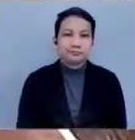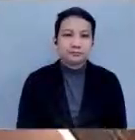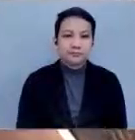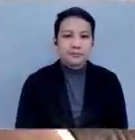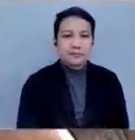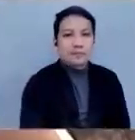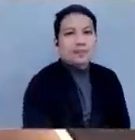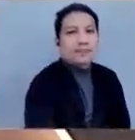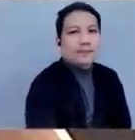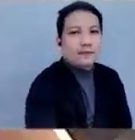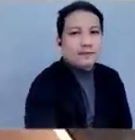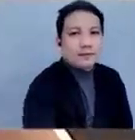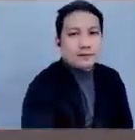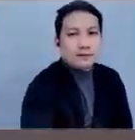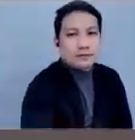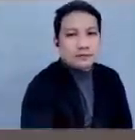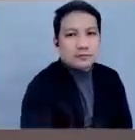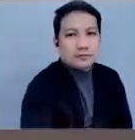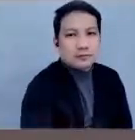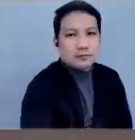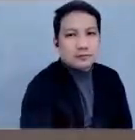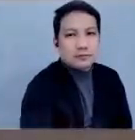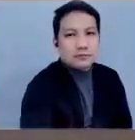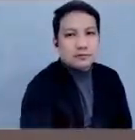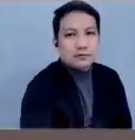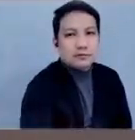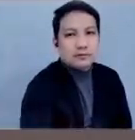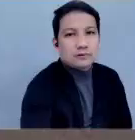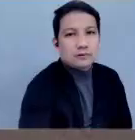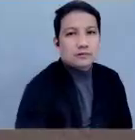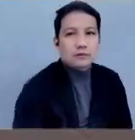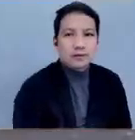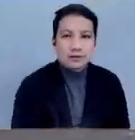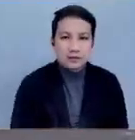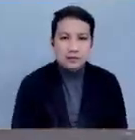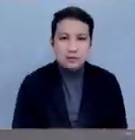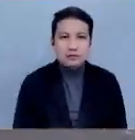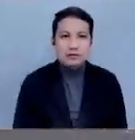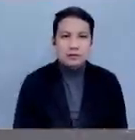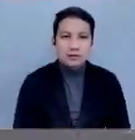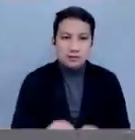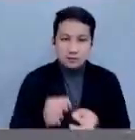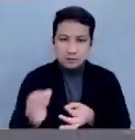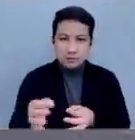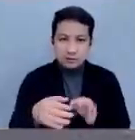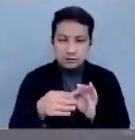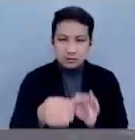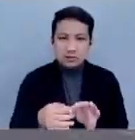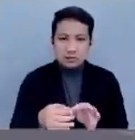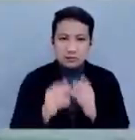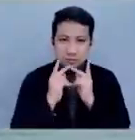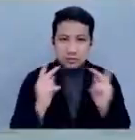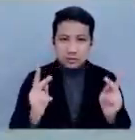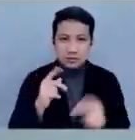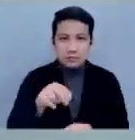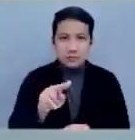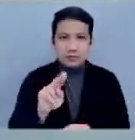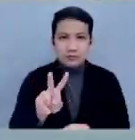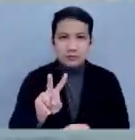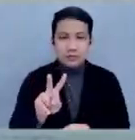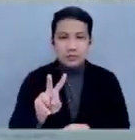Walang plano ang gobyerno na i-extend ang deadline para sa consolidation ng operators ng public utility vehicles. Ito